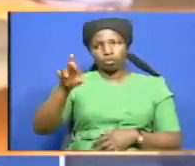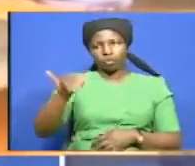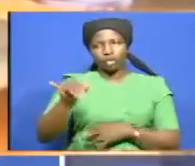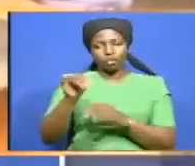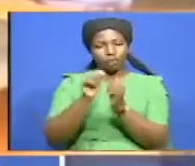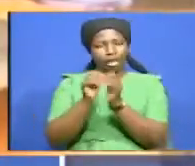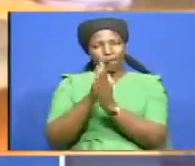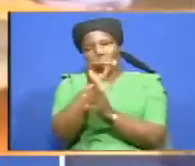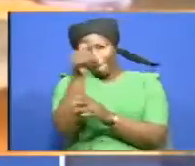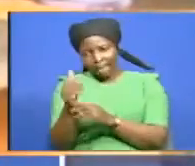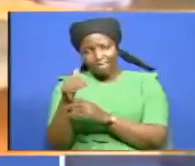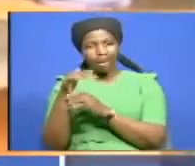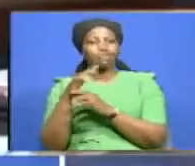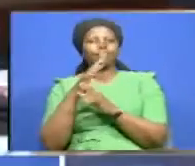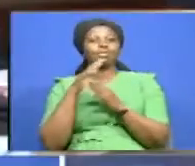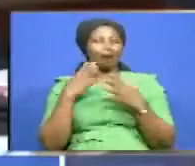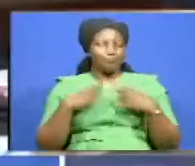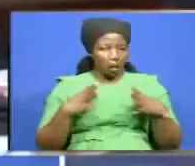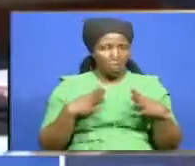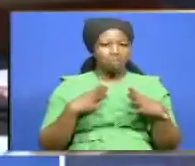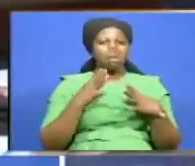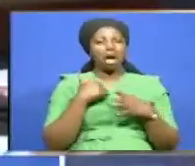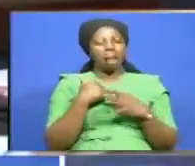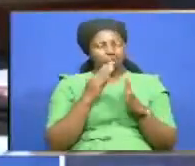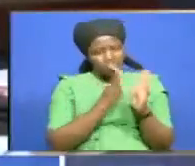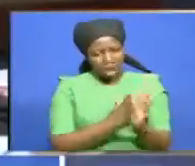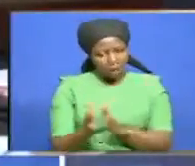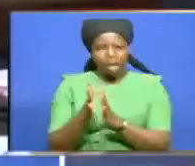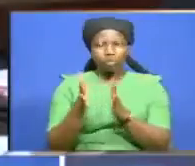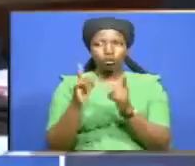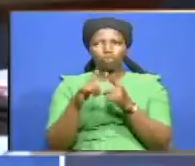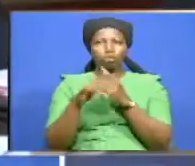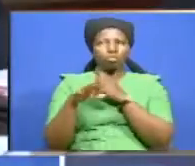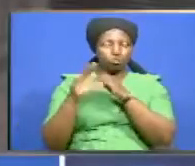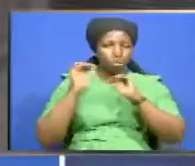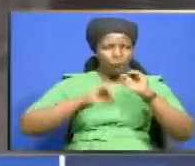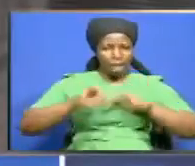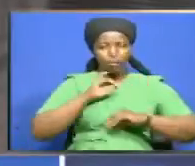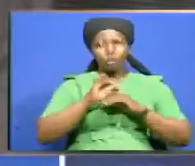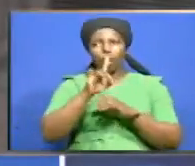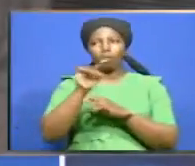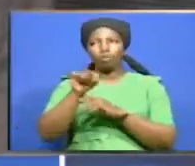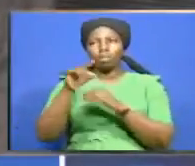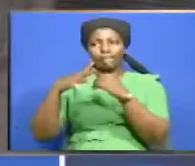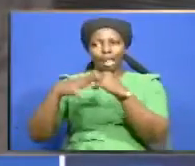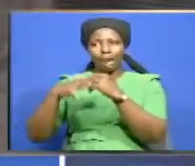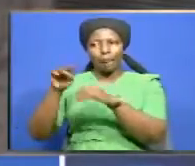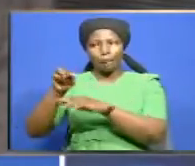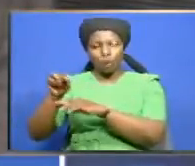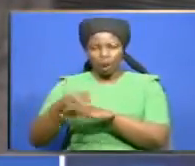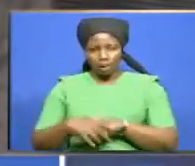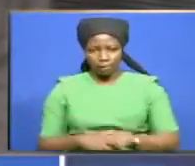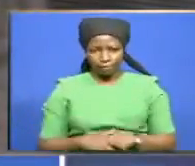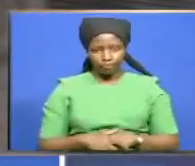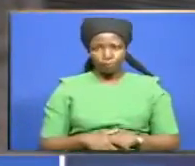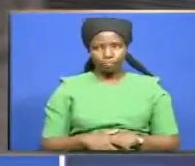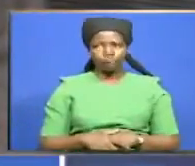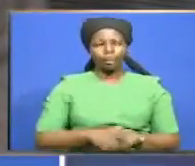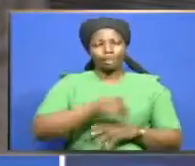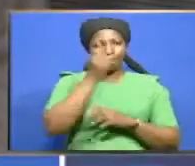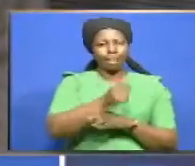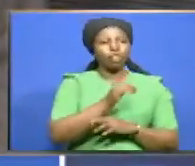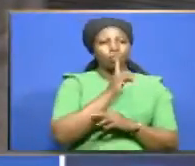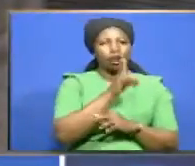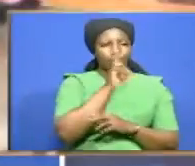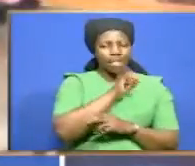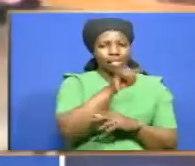ulaghai iliyosababisha malipo yasiyostahili ya shilingi milioni 109. Hakimu Peter Ooko aliagiza